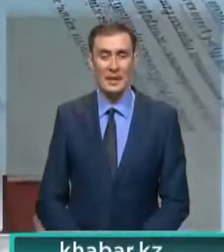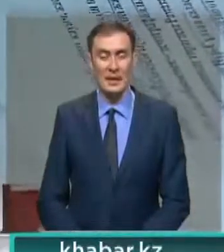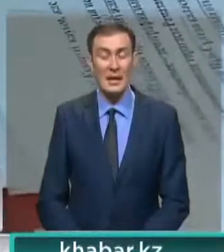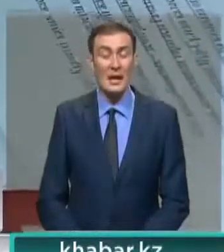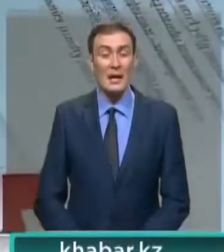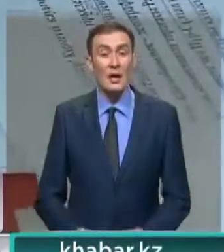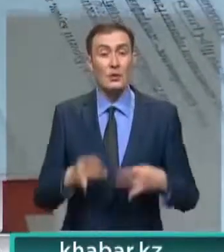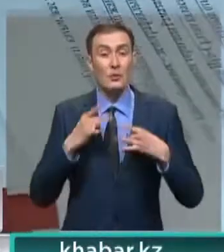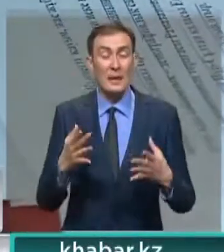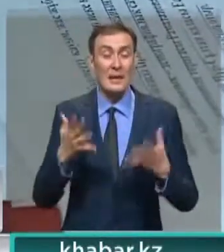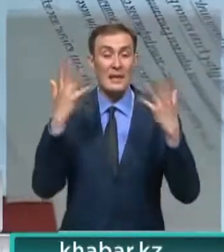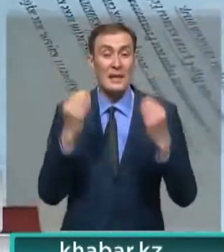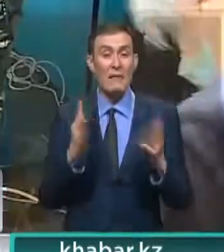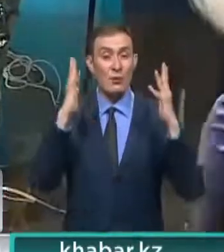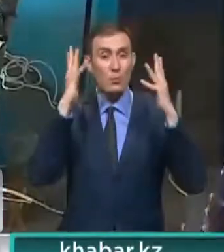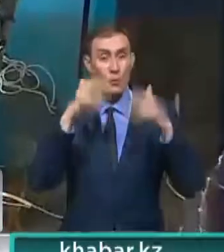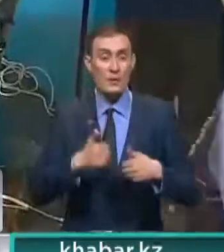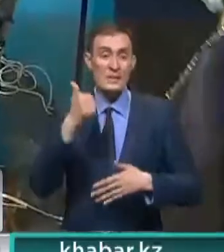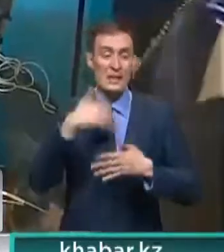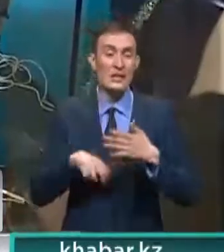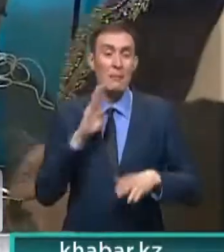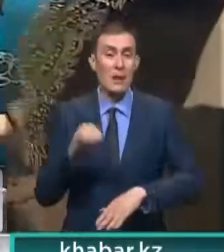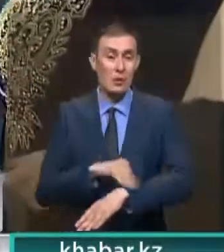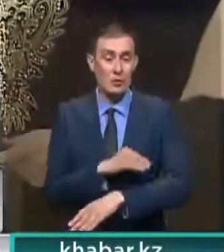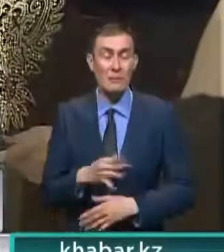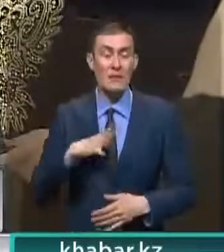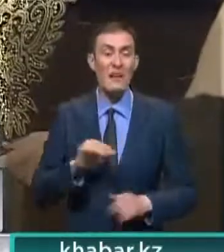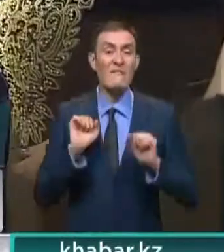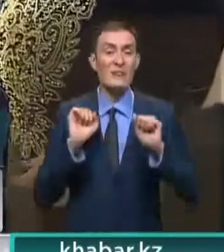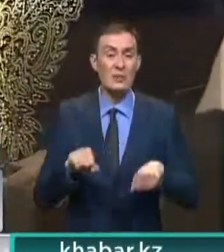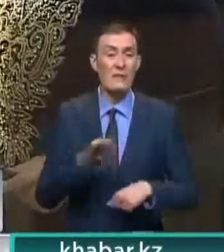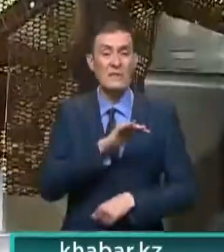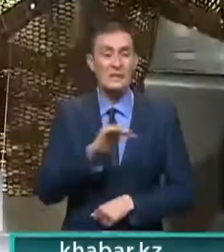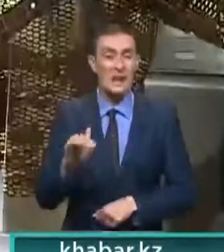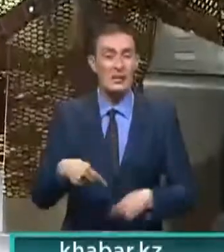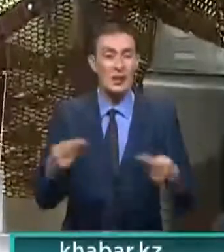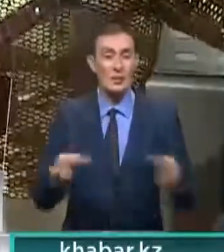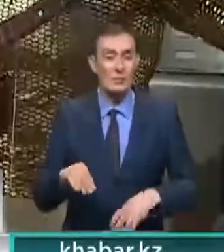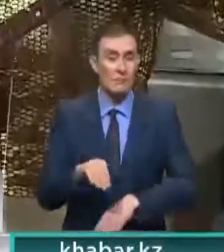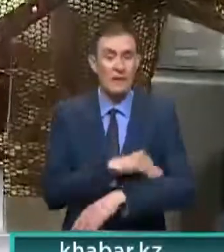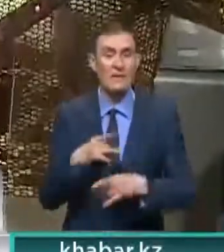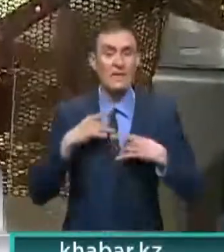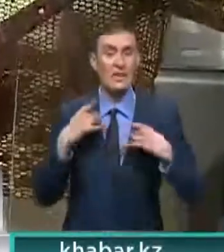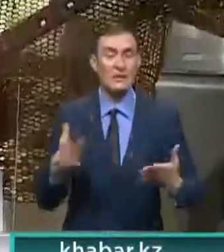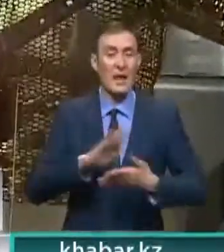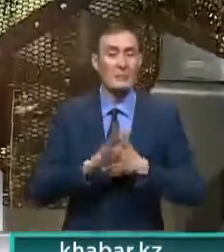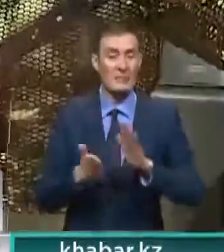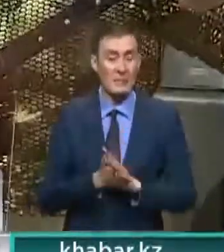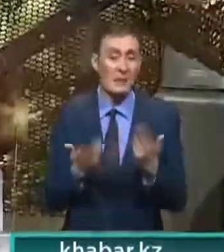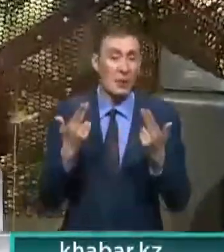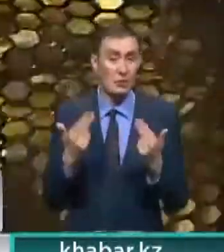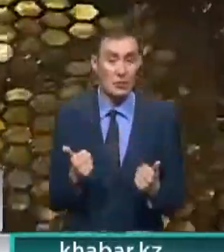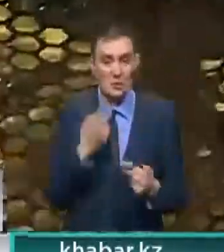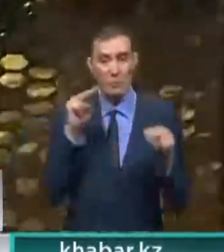Десятилетнего юбилея празднования Дня влюбленных столичным молодоженам сегодня выпала возможность официально заключить брак в торжественной атмосфере.